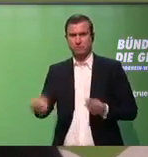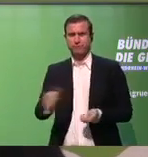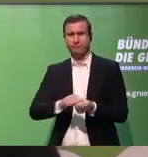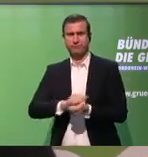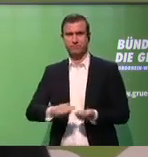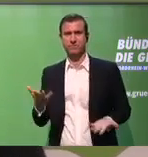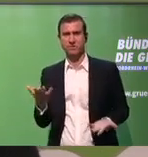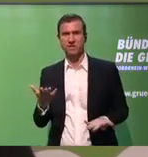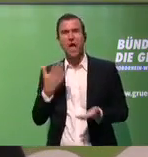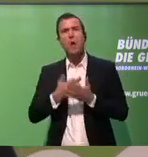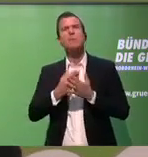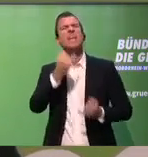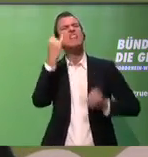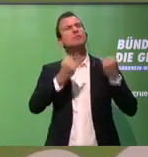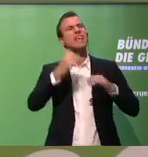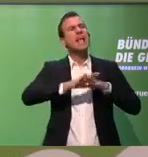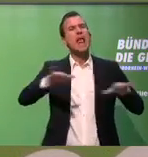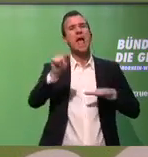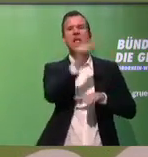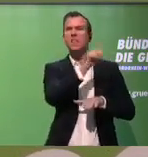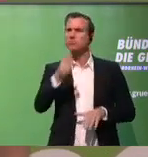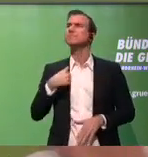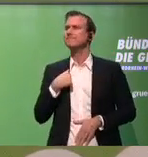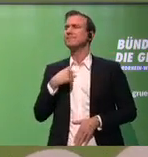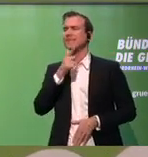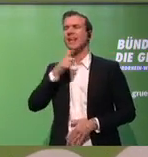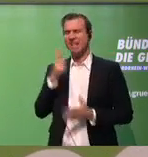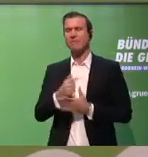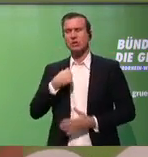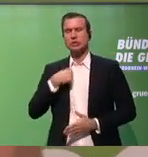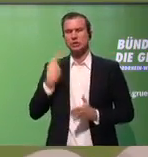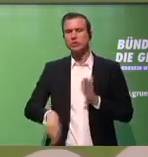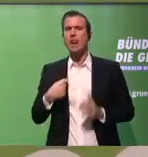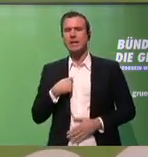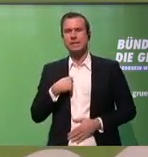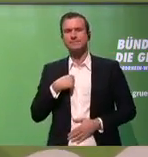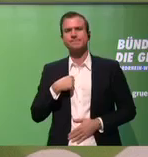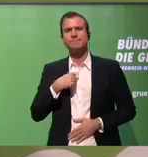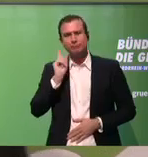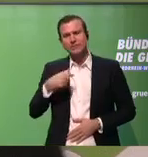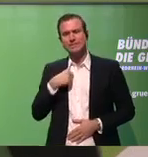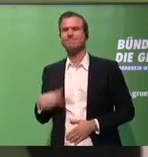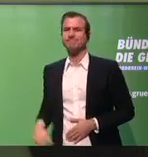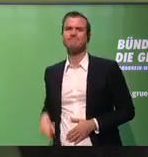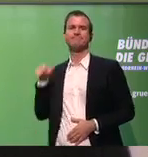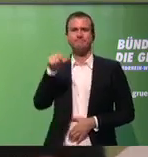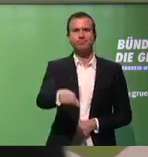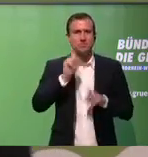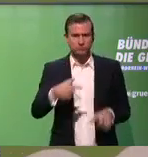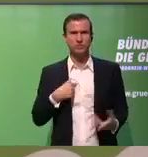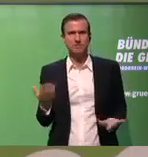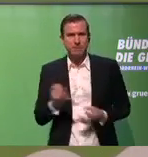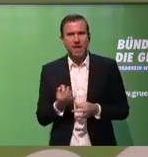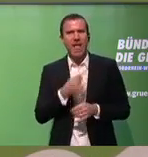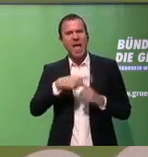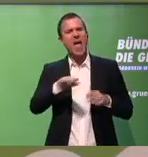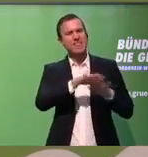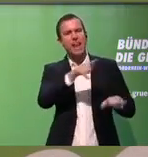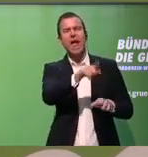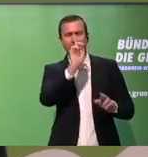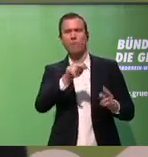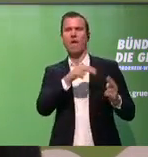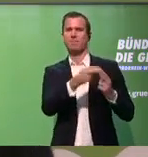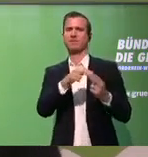industrialisierten Länder ihre Verantwortung anerkennen. Sie müssen sagen, jawohl, wir haben den verursacht, also müssen wir auch dazu beitragen, dass andere Länder sich anpassen